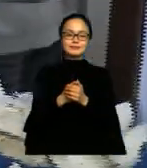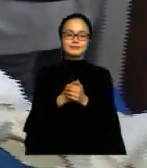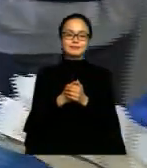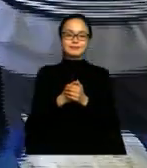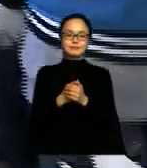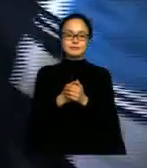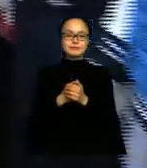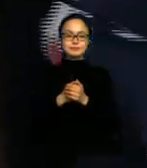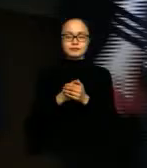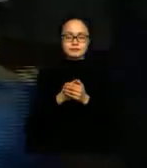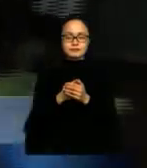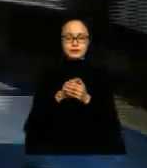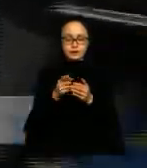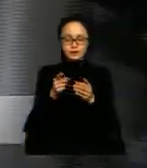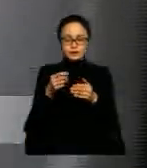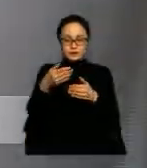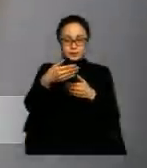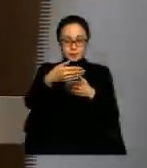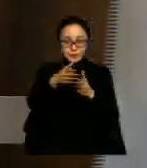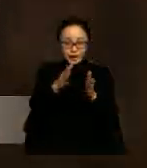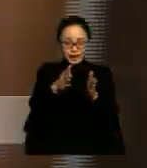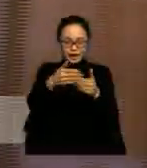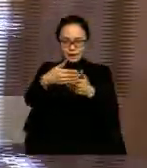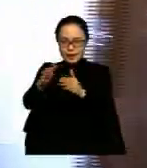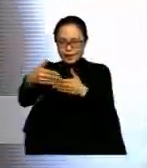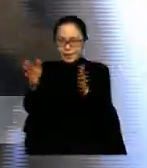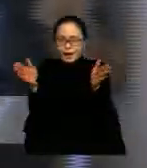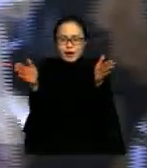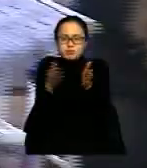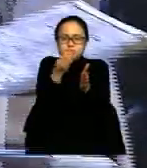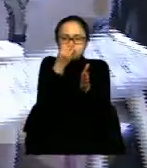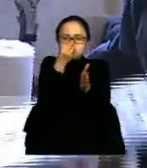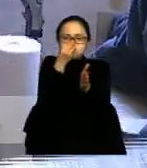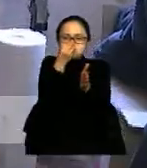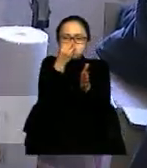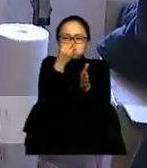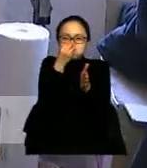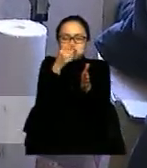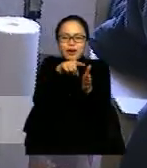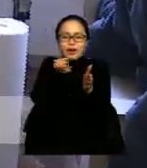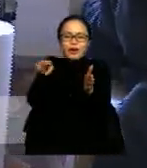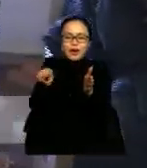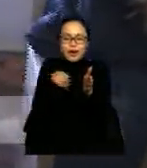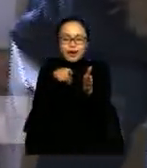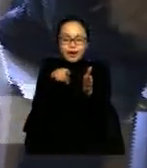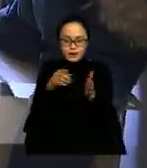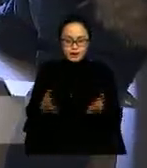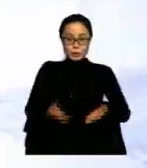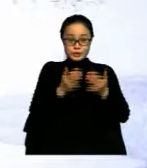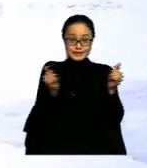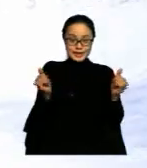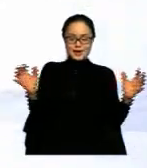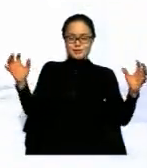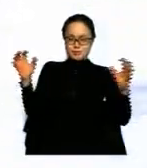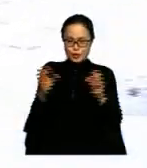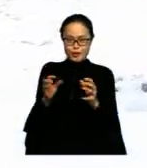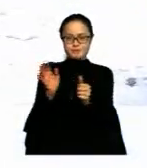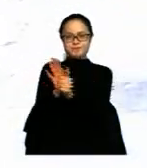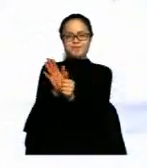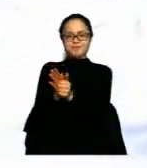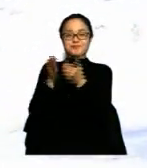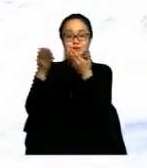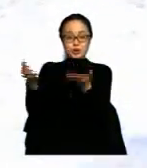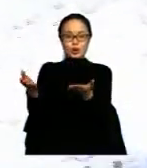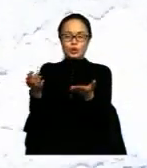복도 하나를 두고 여러 가구가 모여 사는 서민형 주거지에 모처럼 반가운 손님들이 방문했습니다.